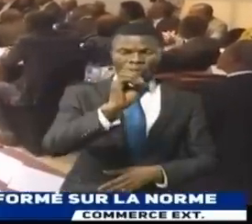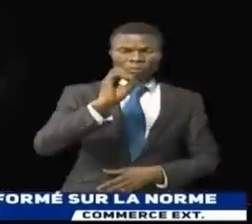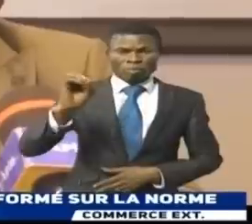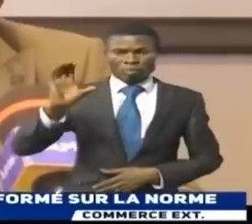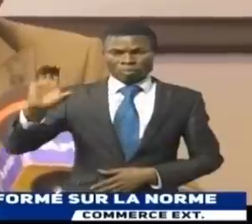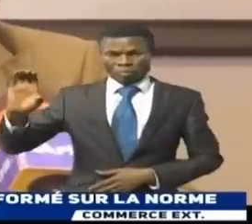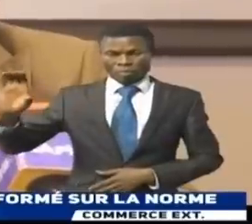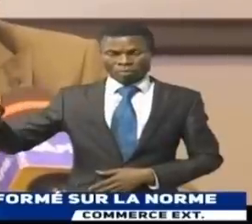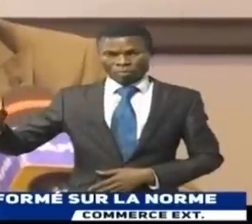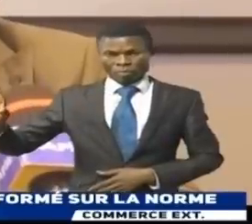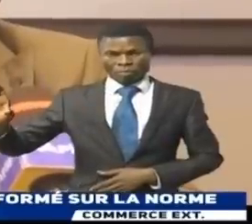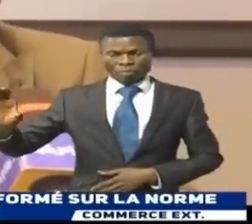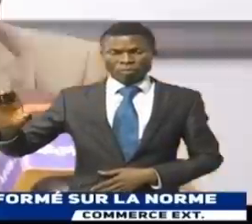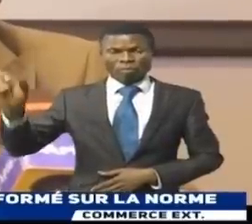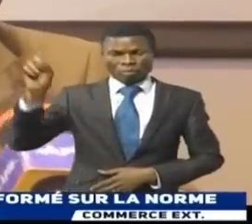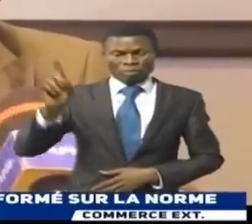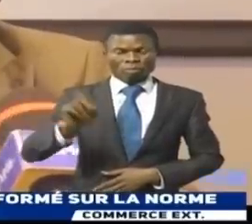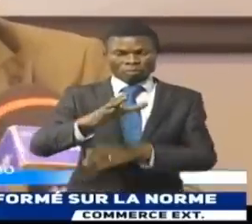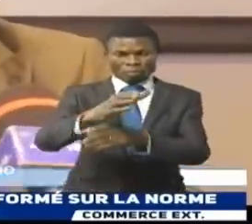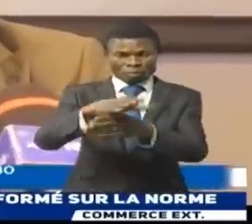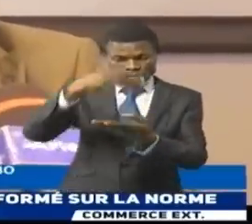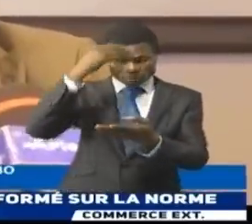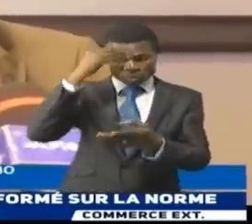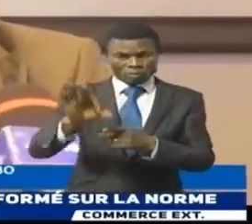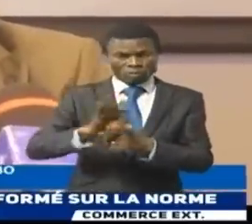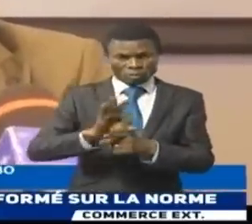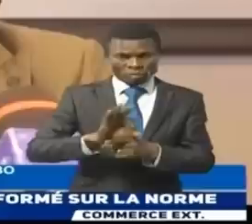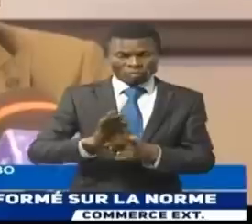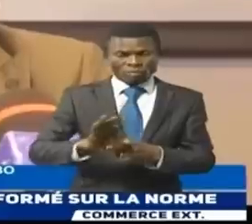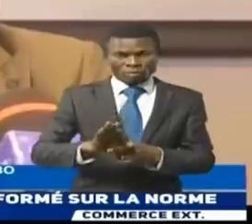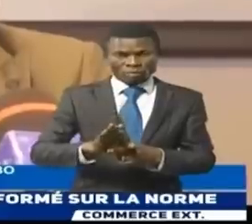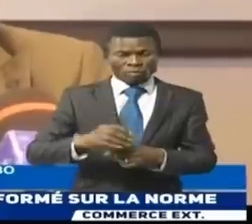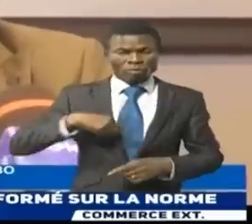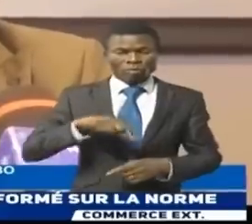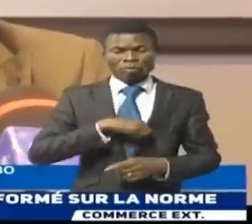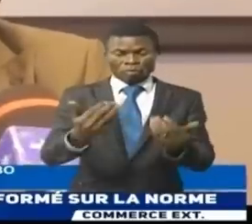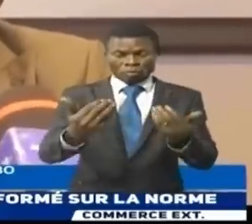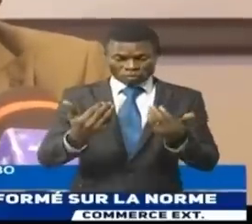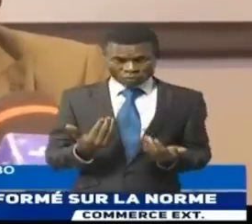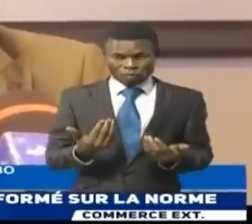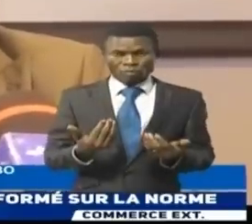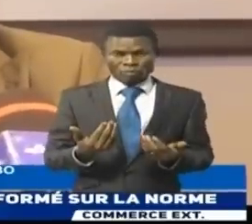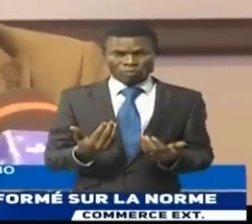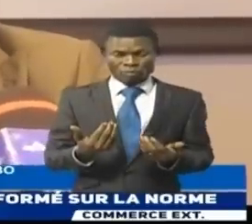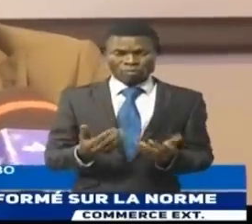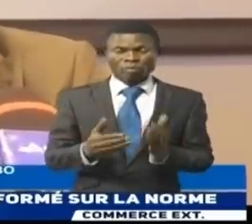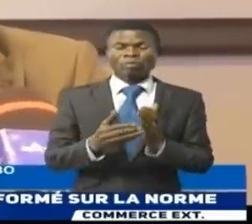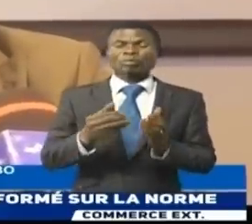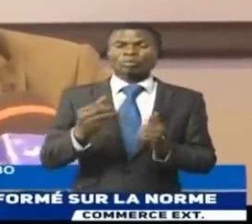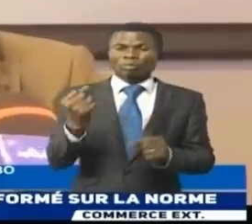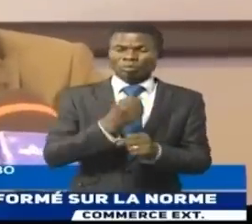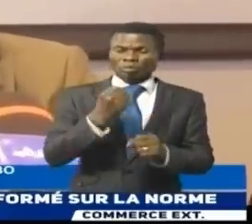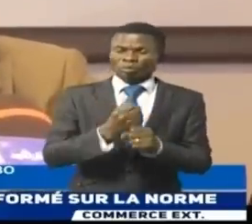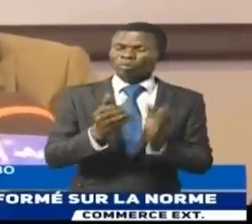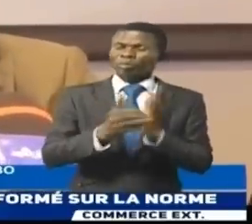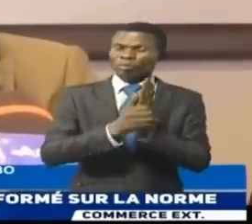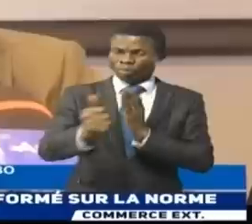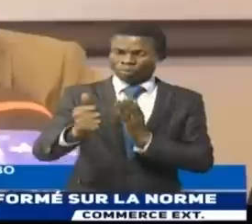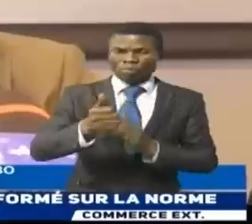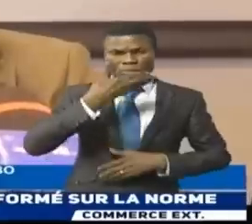contrôle qui viennent d'être formés, nous voulons voir la qualité de vos